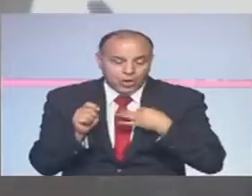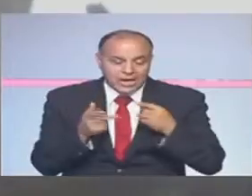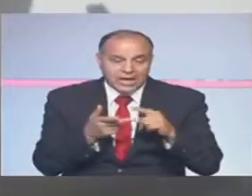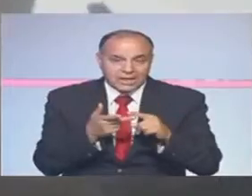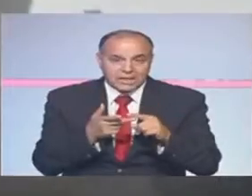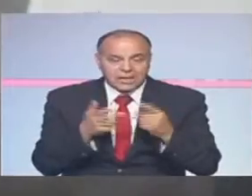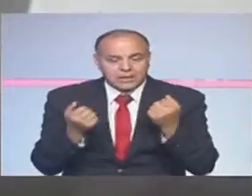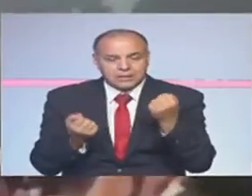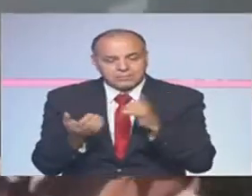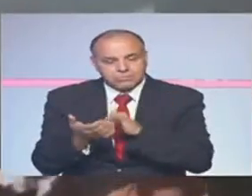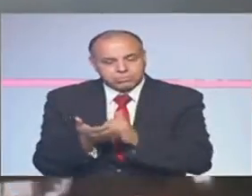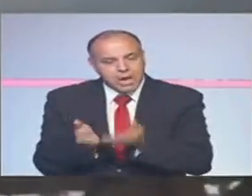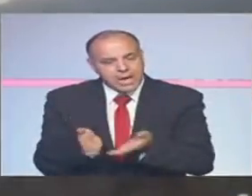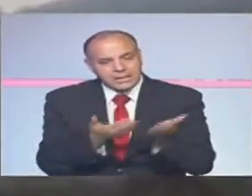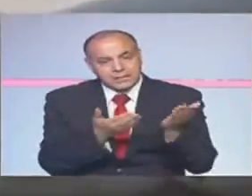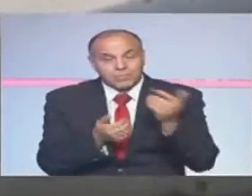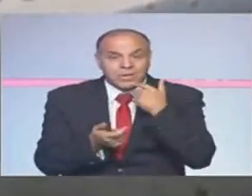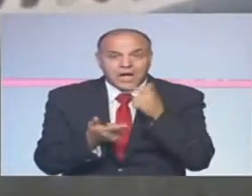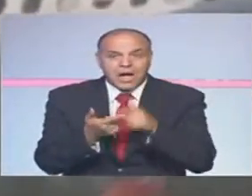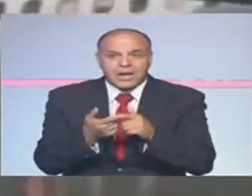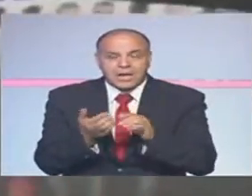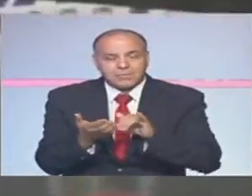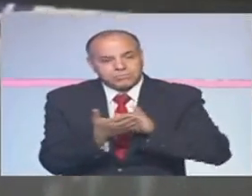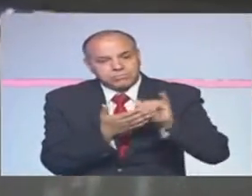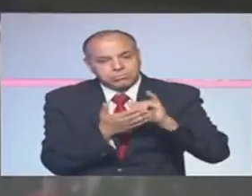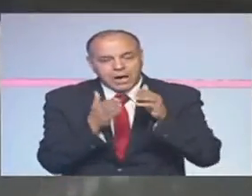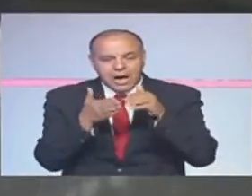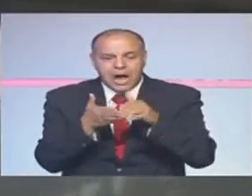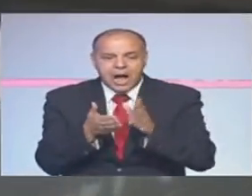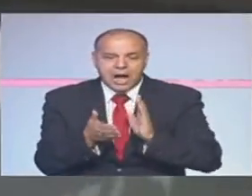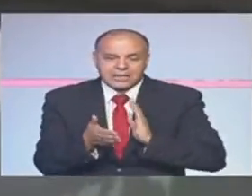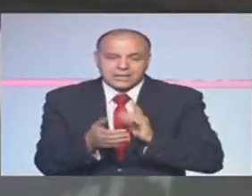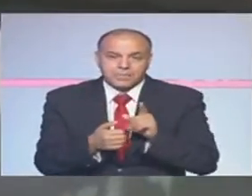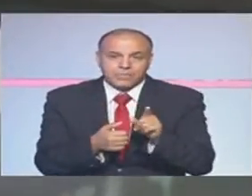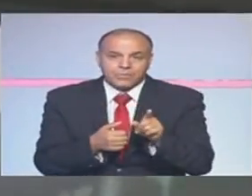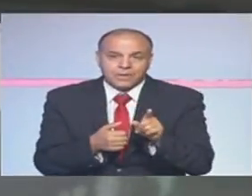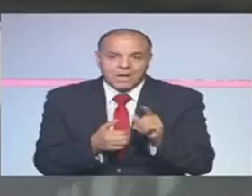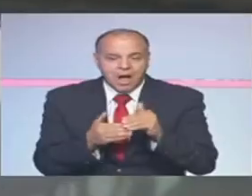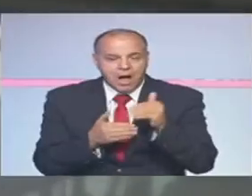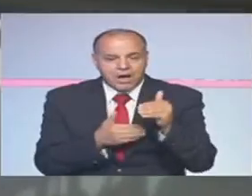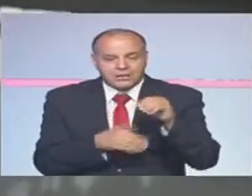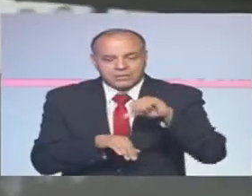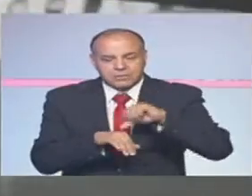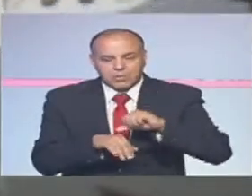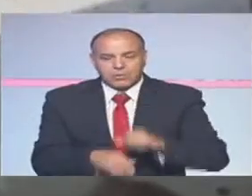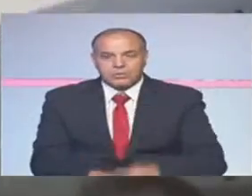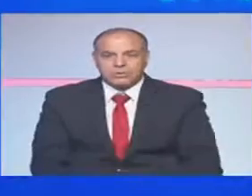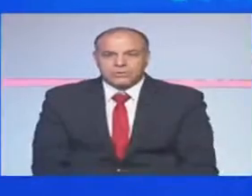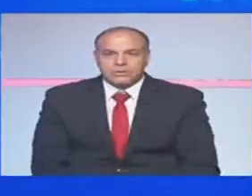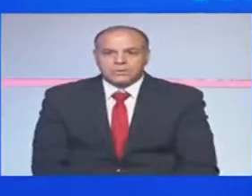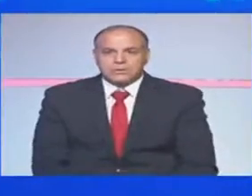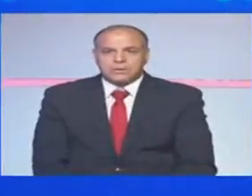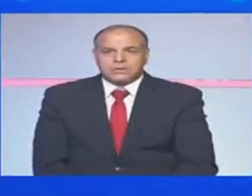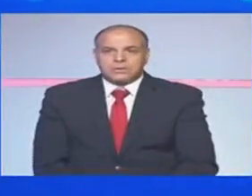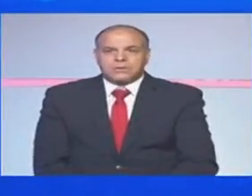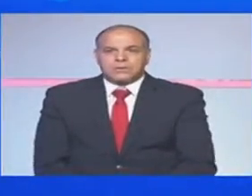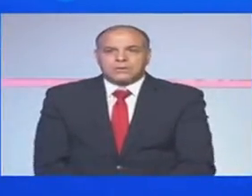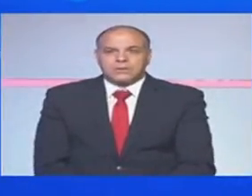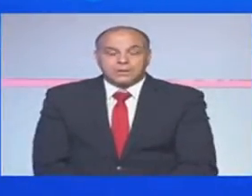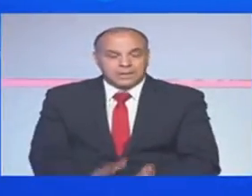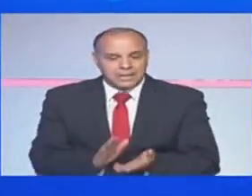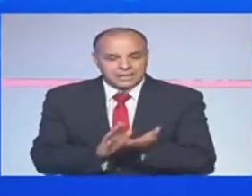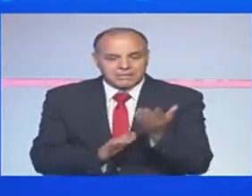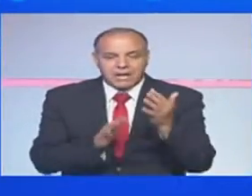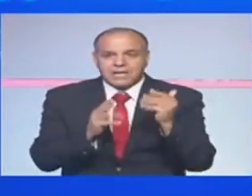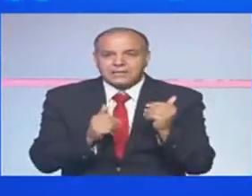تم اجلاءهم حتى الان على متن رحلات جويه عسكريه خارج كابول ارتفعت